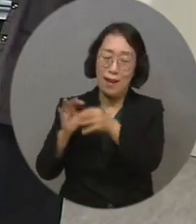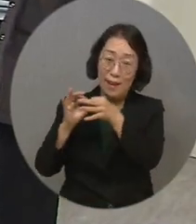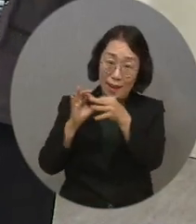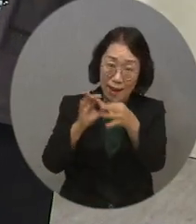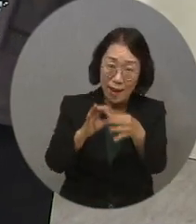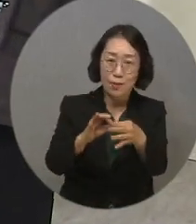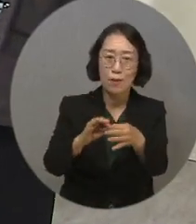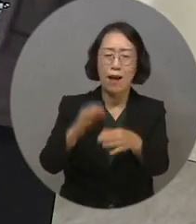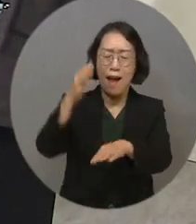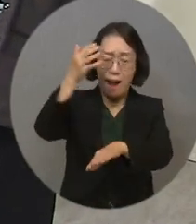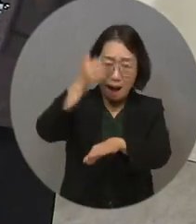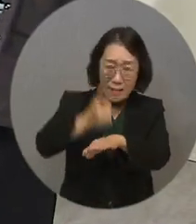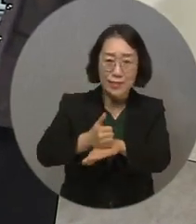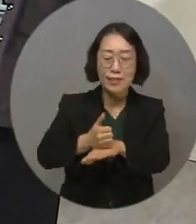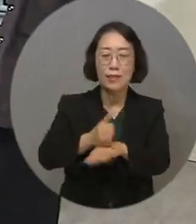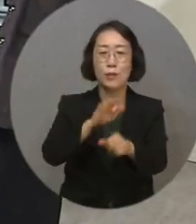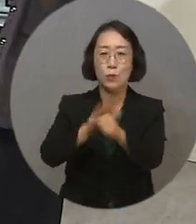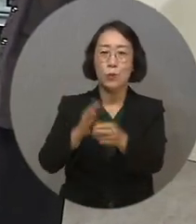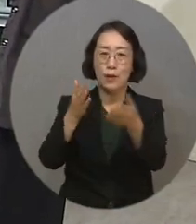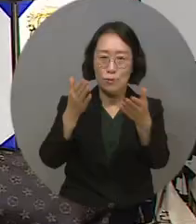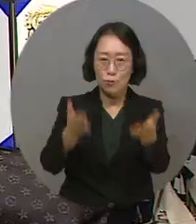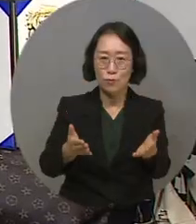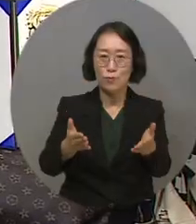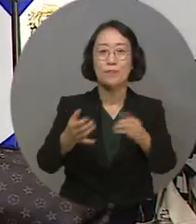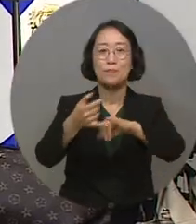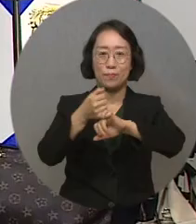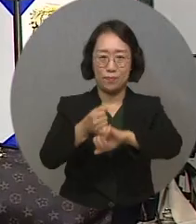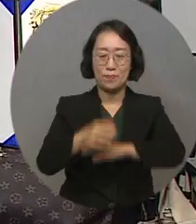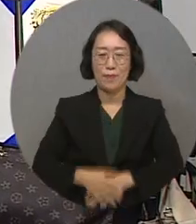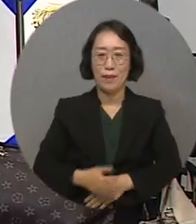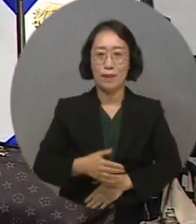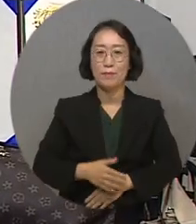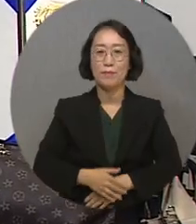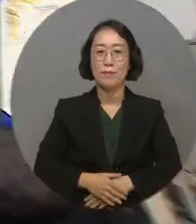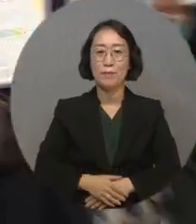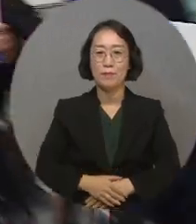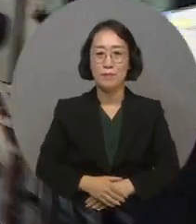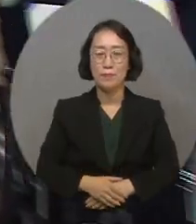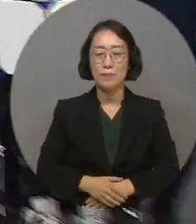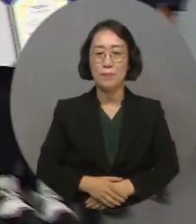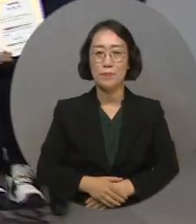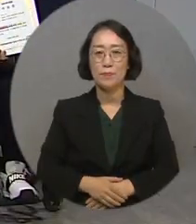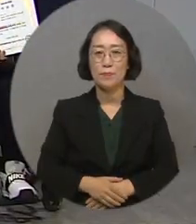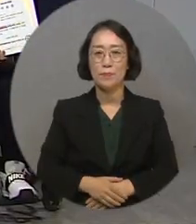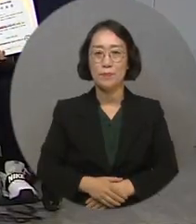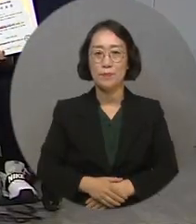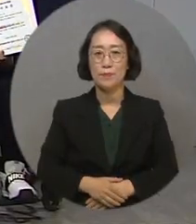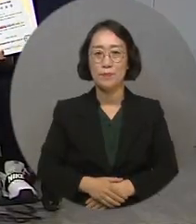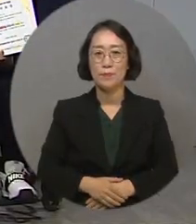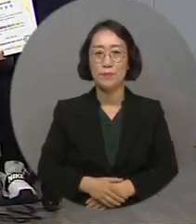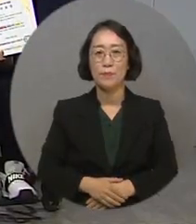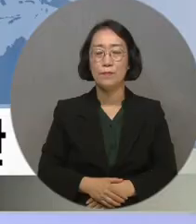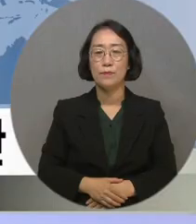있도록 마지막까지 최선을 다하겠습니다. 복지TV 뉴스 박순종입니다.